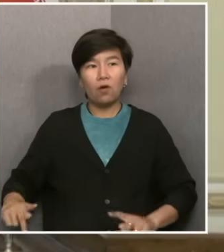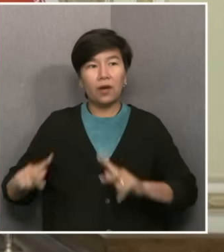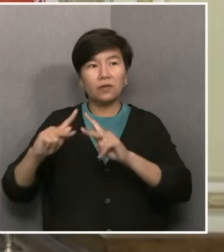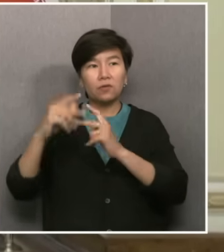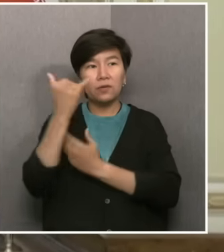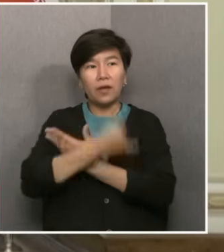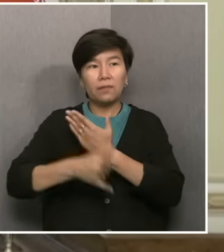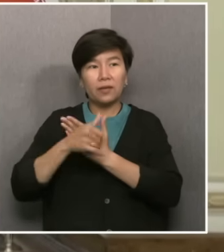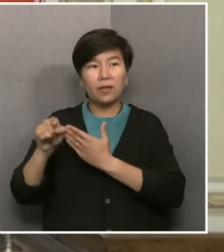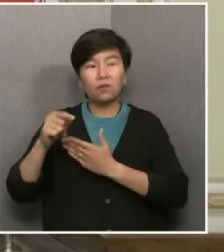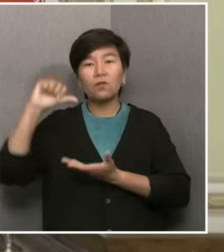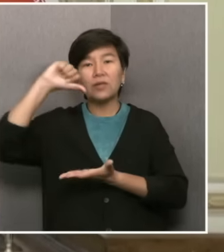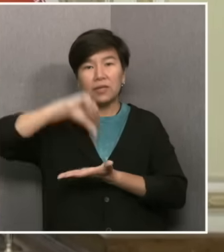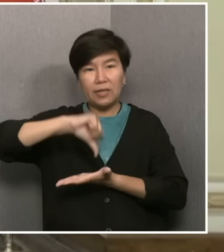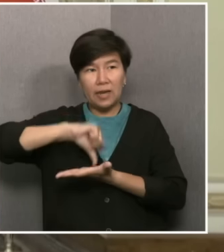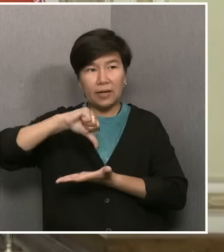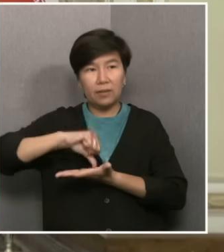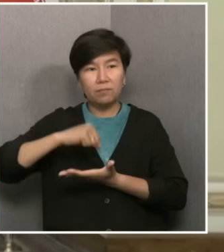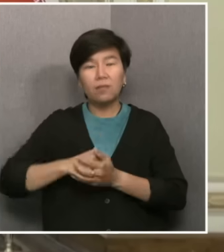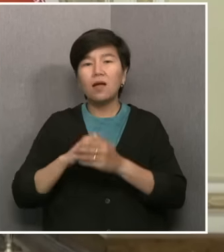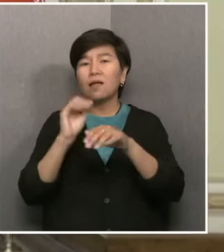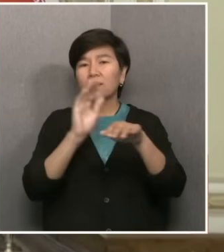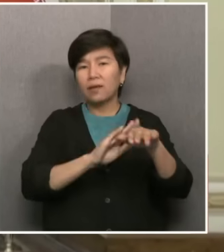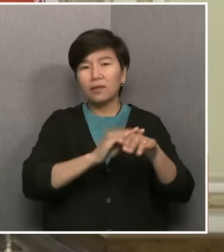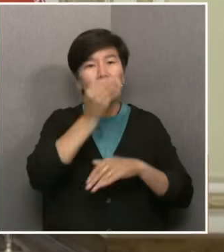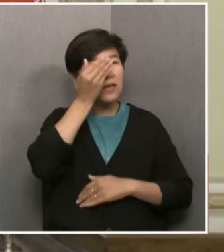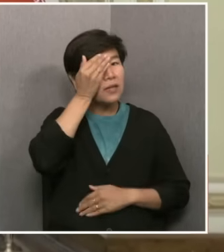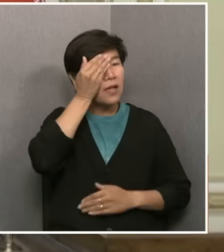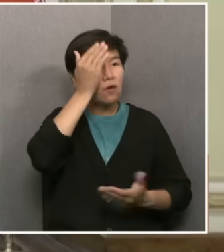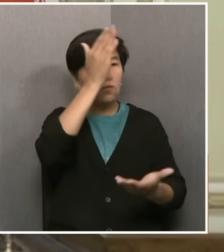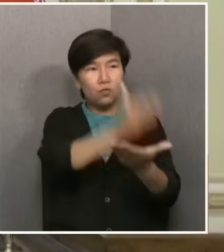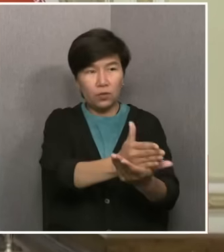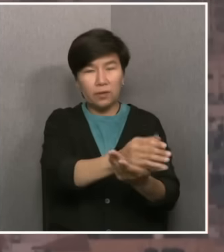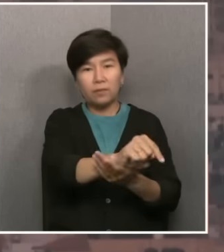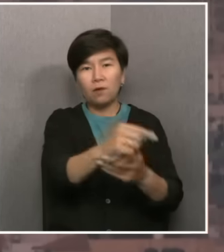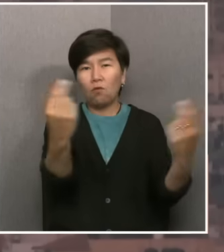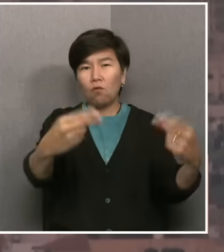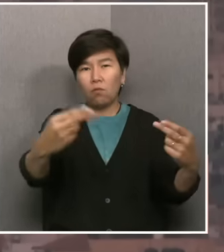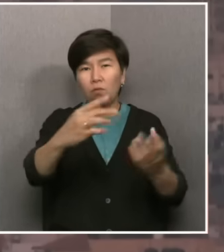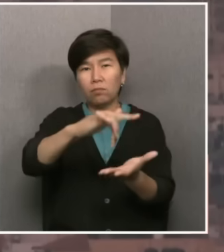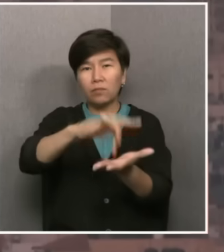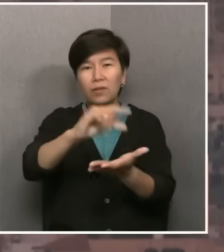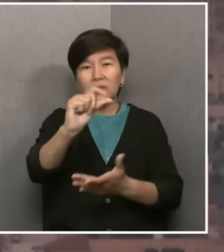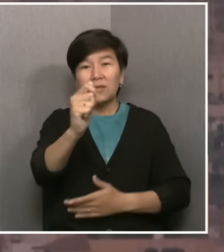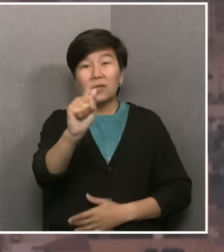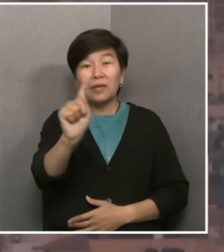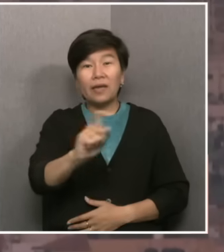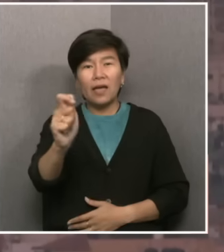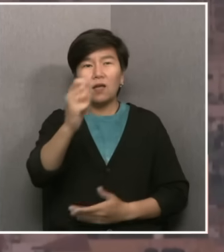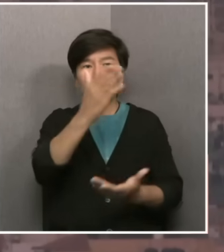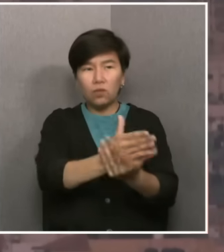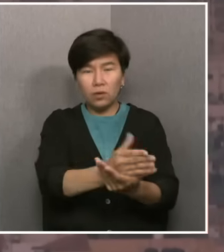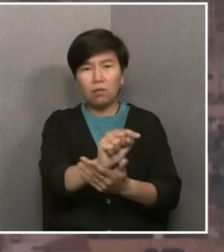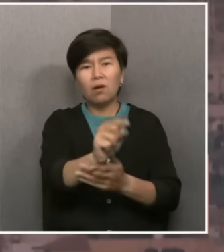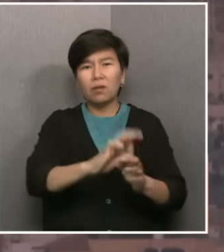การต่างประเทศของอิหร่านเตือนให้อิสราเอลหยุดการโจมตีฉนวนกาซ่าไม่เช่นนั้นอาจจะทำให้ภูมิภาค